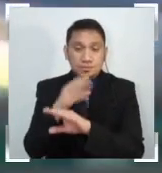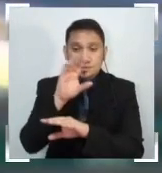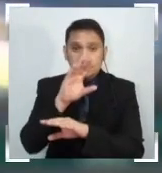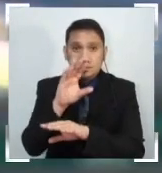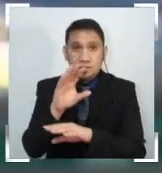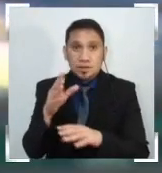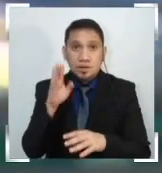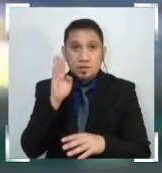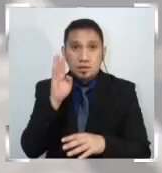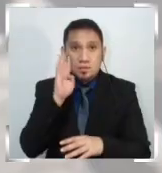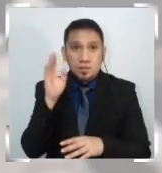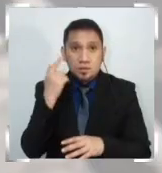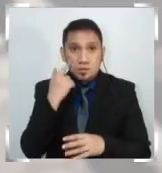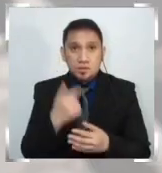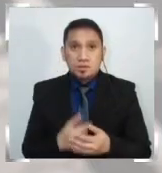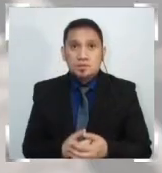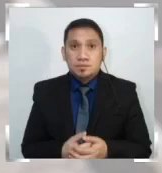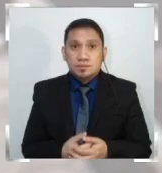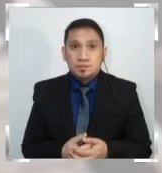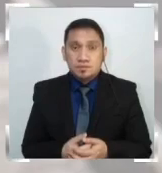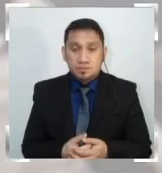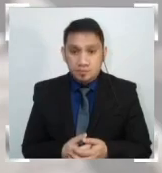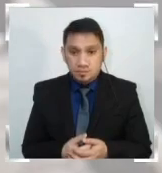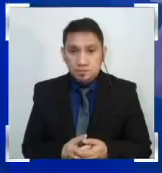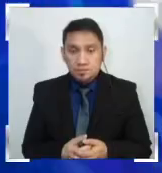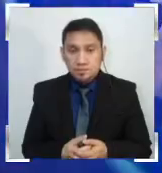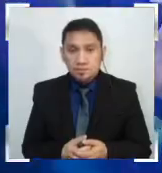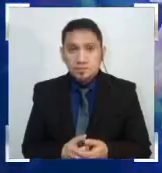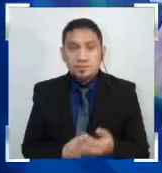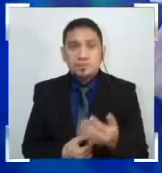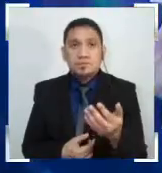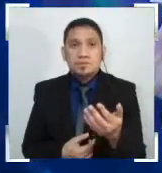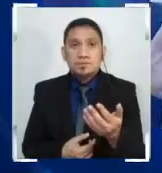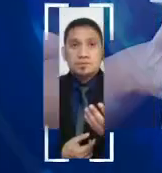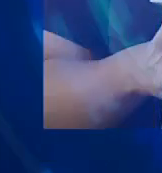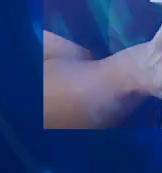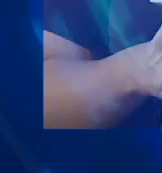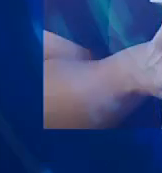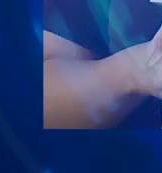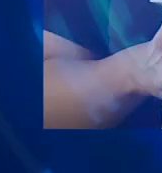Ako si Darlene Kayang Inyo. Ako si Sandra Aguinaldo. Kami ang inyong saksi.